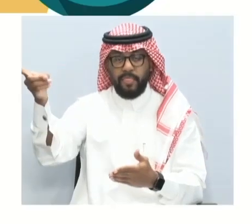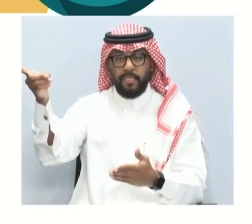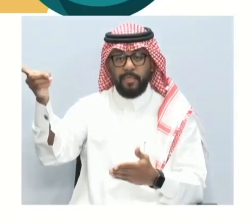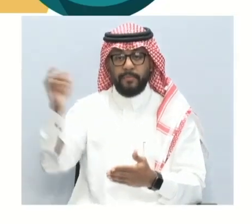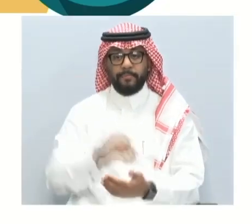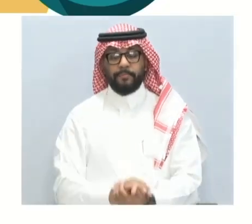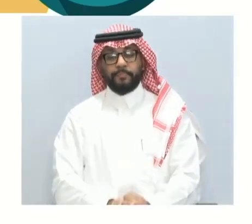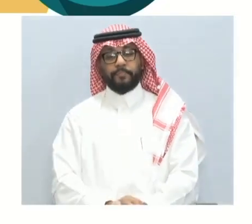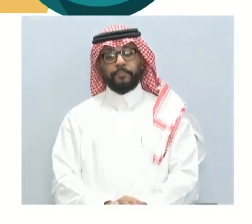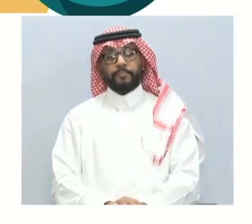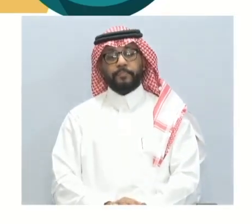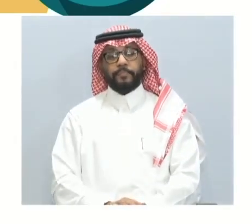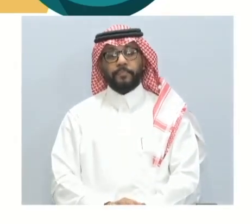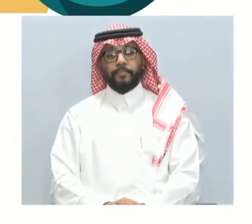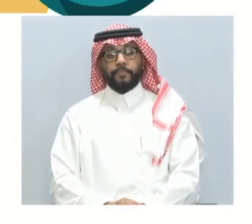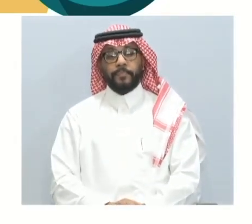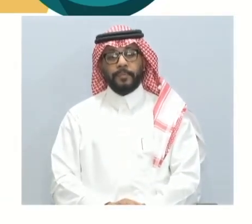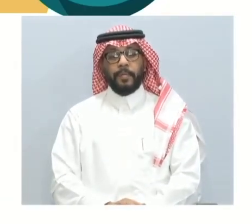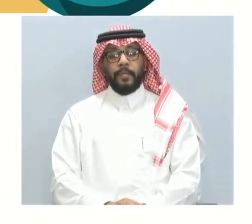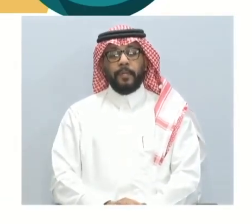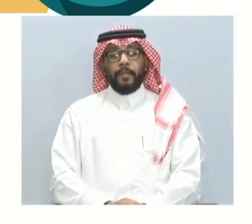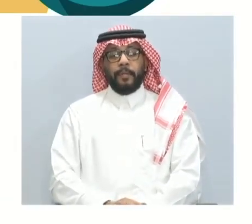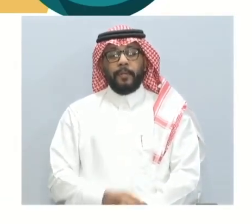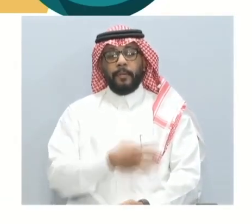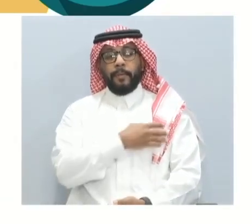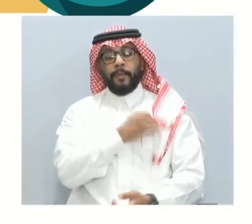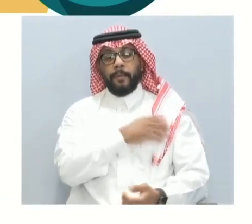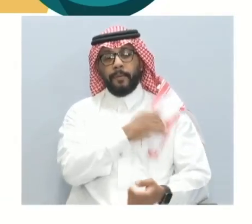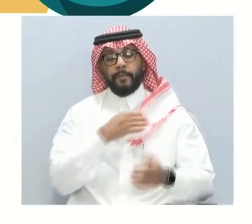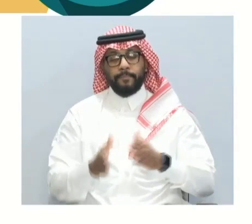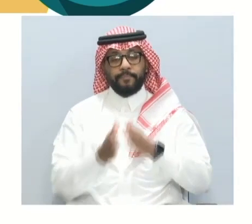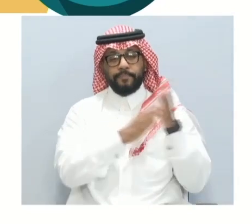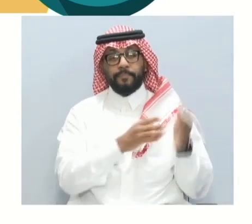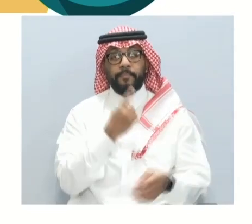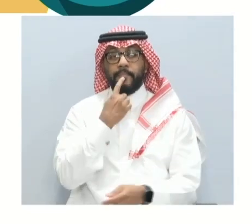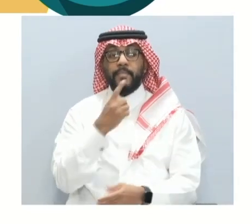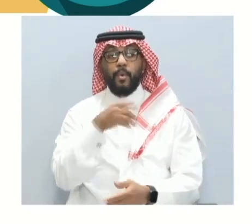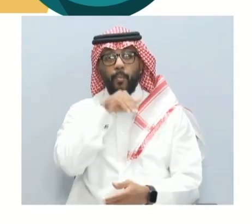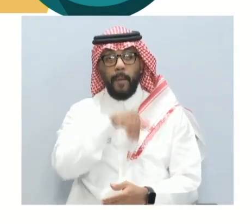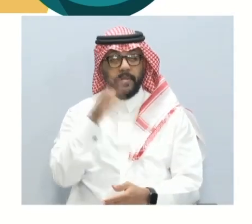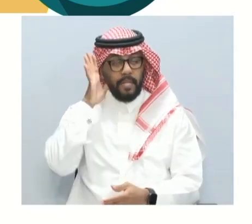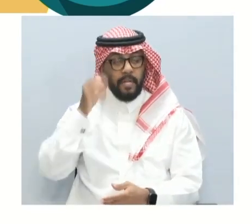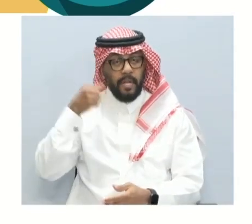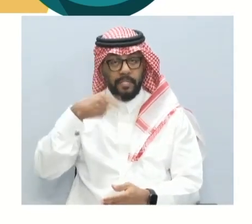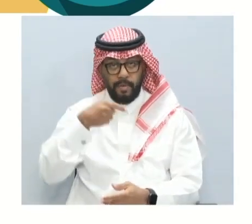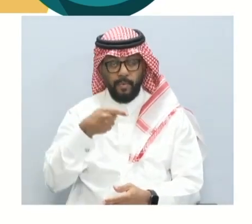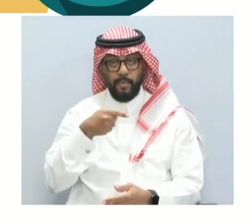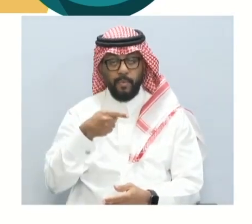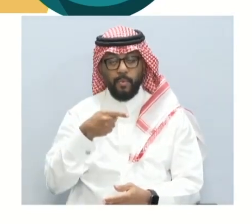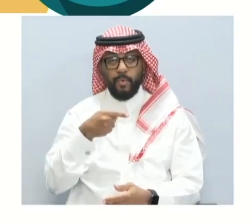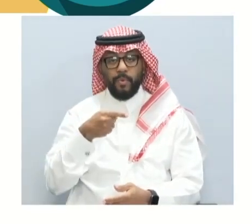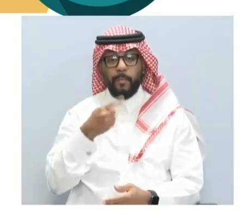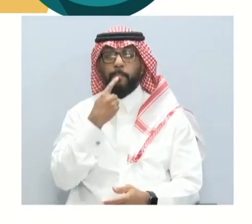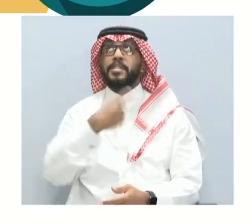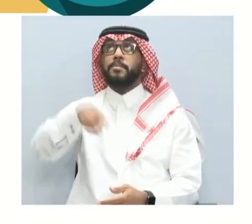المترتب على ذلك ايضا اخواني واخواتي من ذلك قوله صلى الله عليه وسلم من قال بسم الله الذي لا يضر مع اسمه شيء في